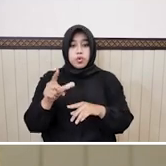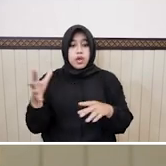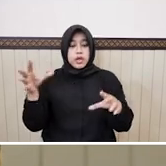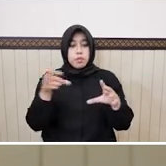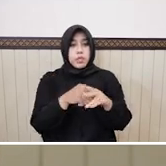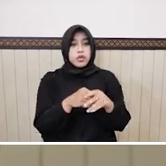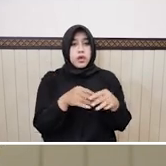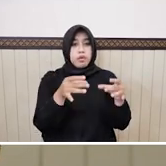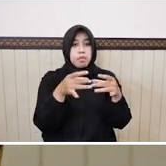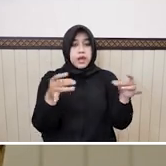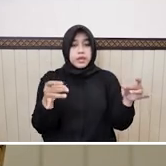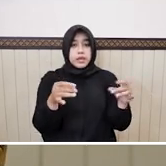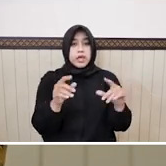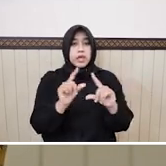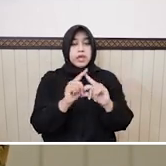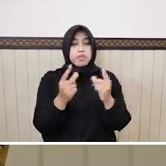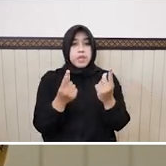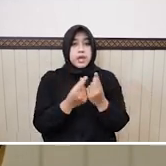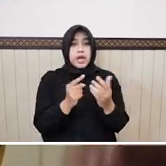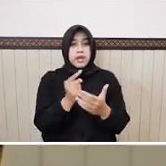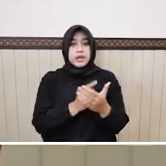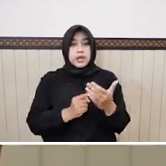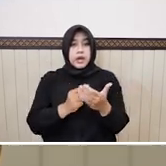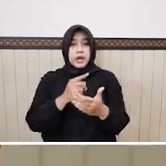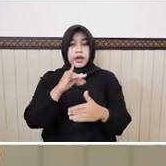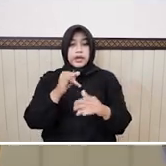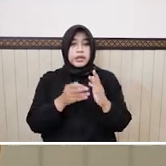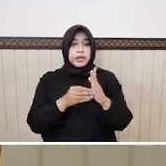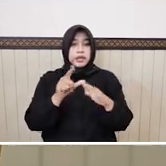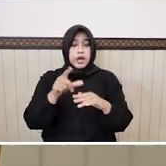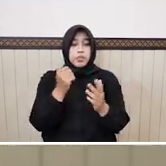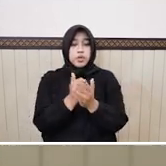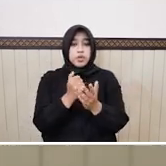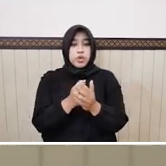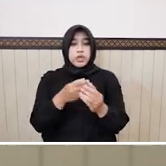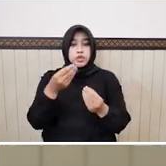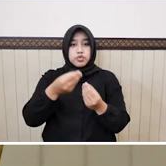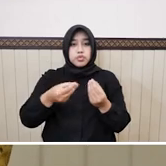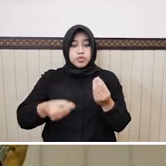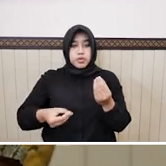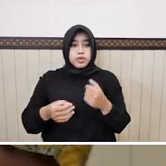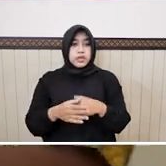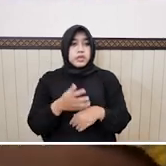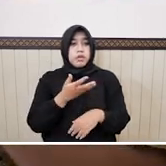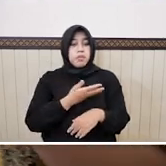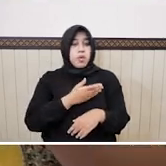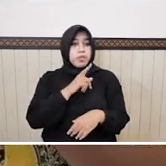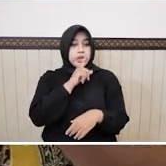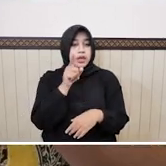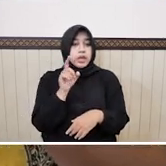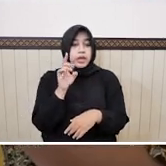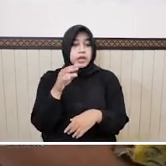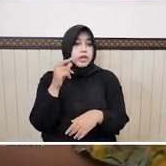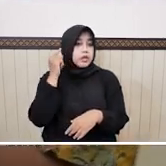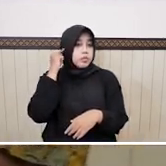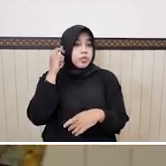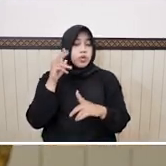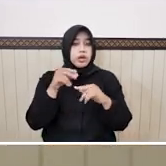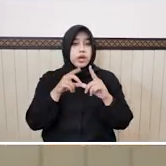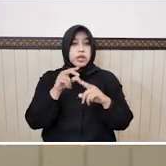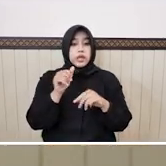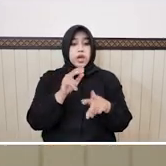kurikulum lembaga internalnya Biar apa terstruktur begitu masuknya nah saya ingin ke pertanyaan yang lain Bura trip